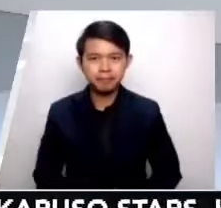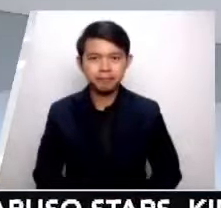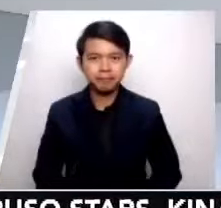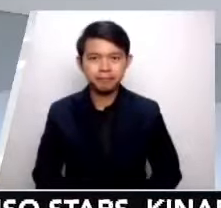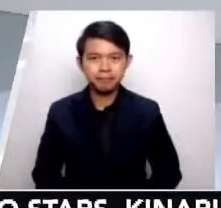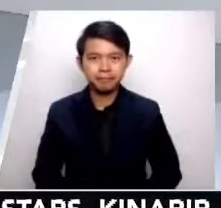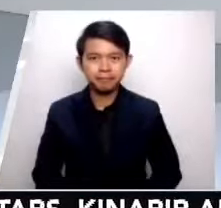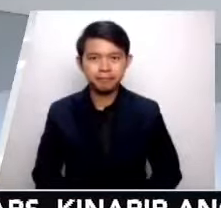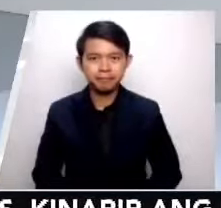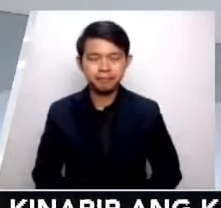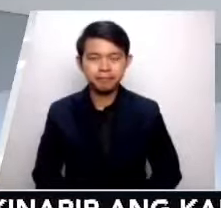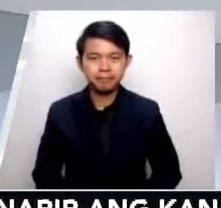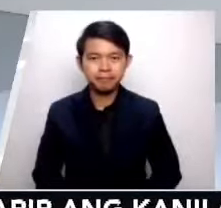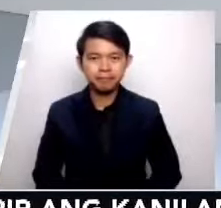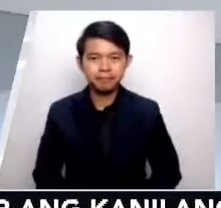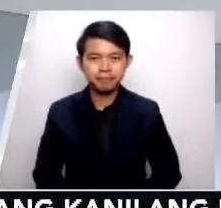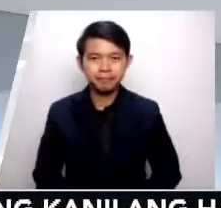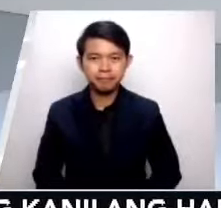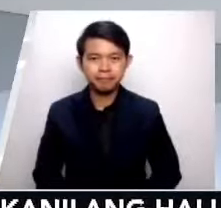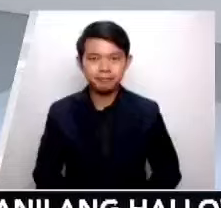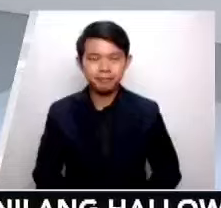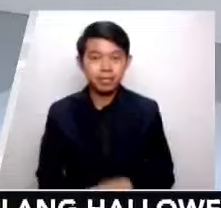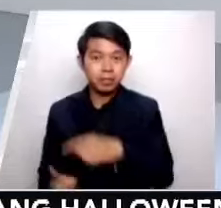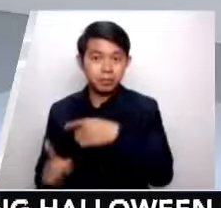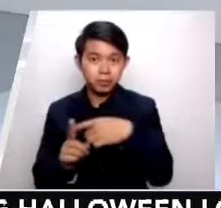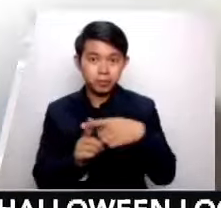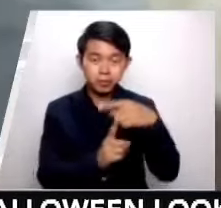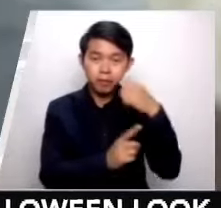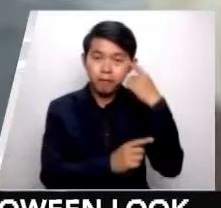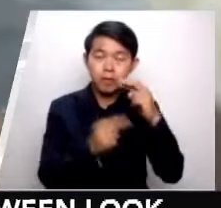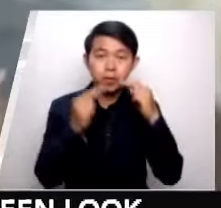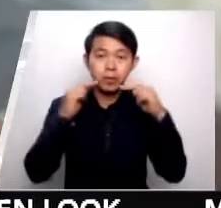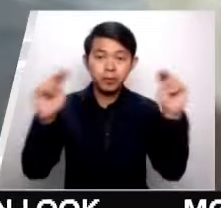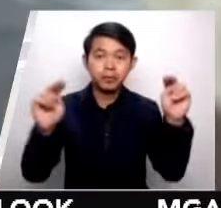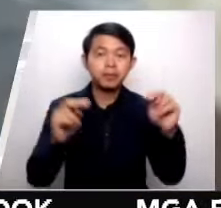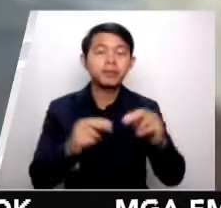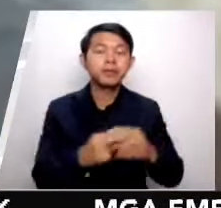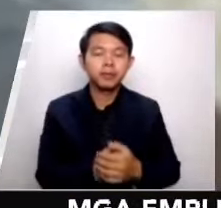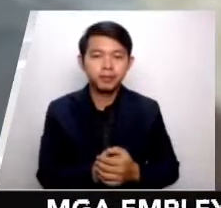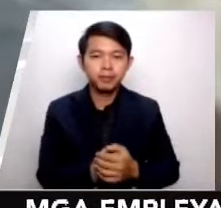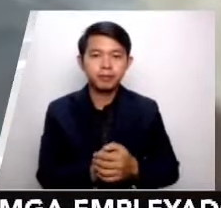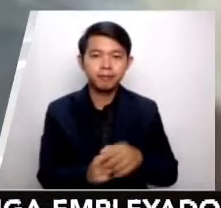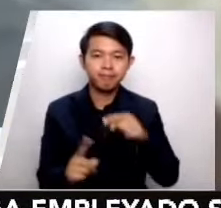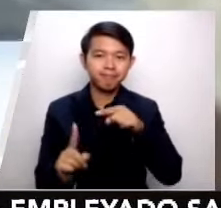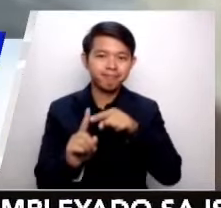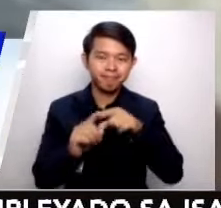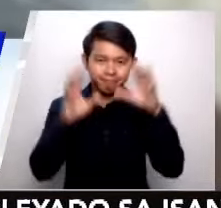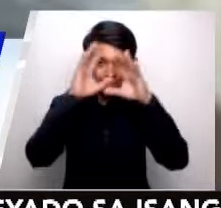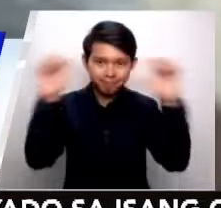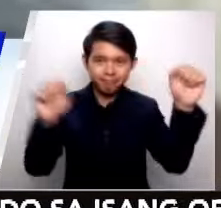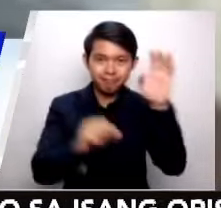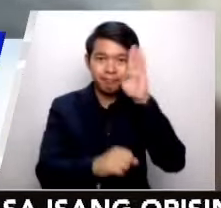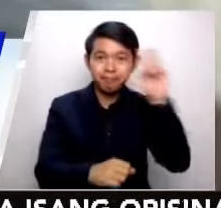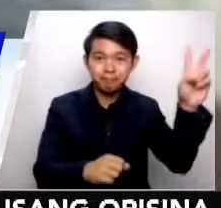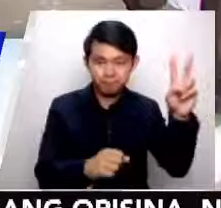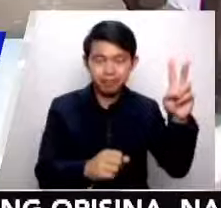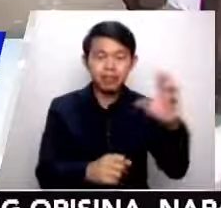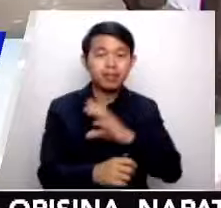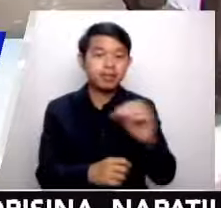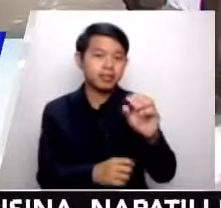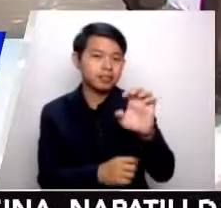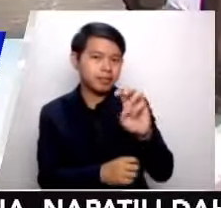Nagpunta sa libingan ng mga bayani si Pangulong Bongbong Marcos. Tumalaw siya at inang si dating First Lady Imelda Marcos sa puntod ni dating